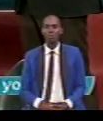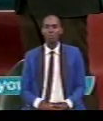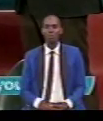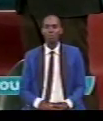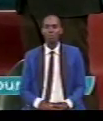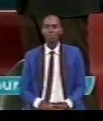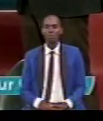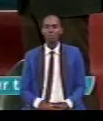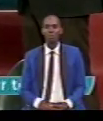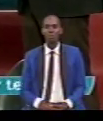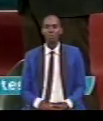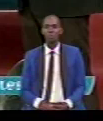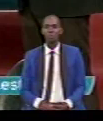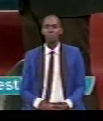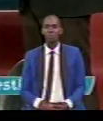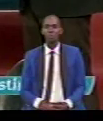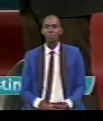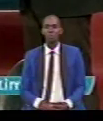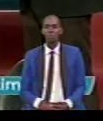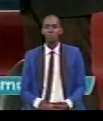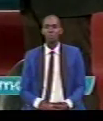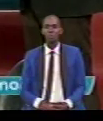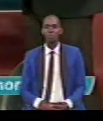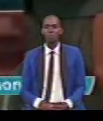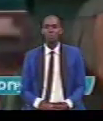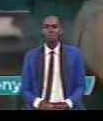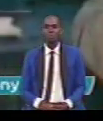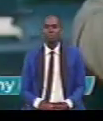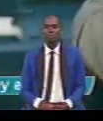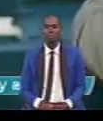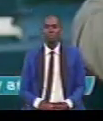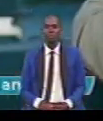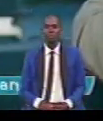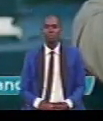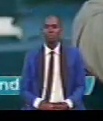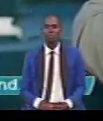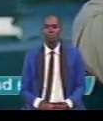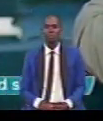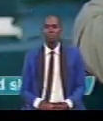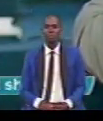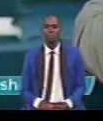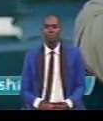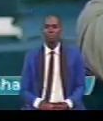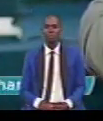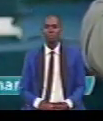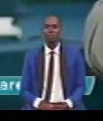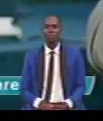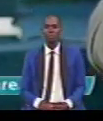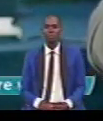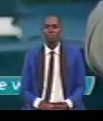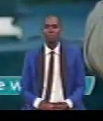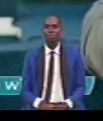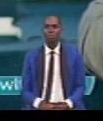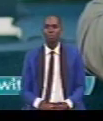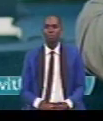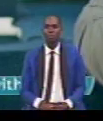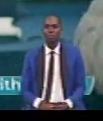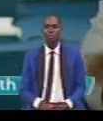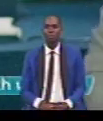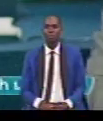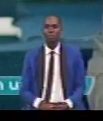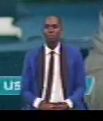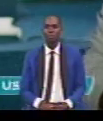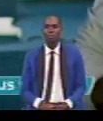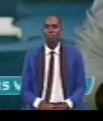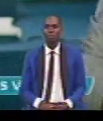likele 4 years without uku kwa tavana. Ofo twaishire twapepa bampepelela banja